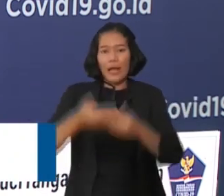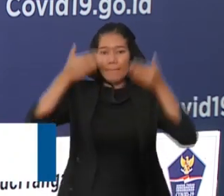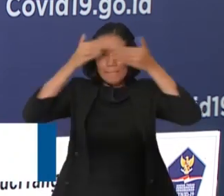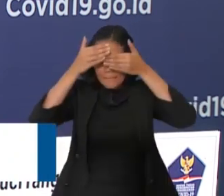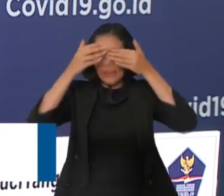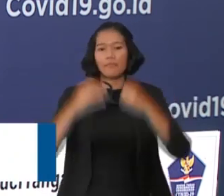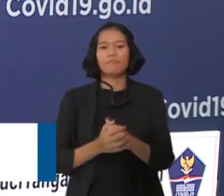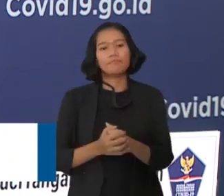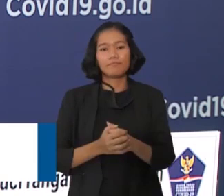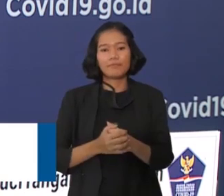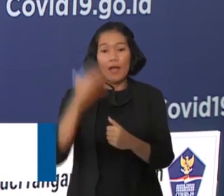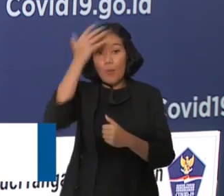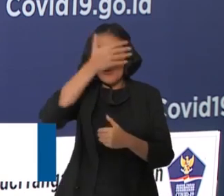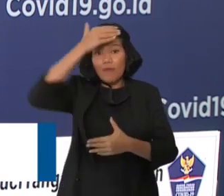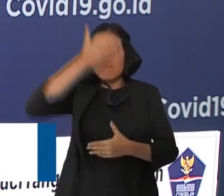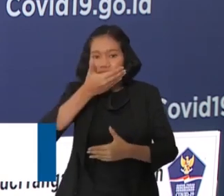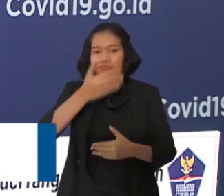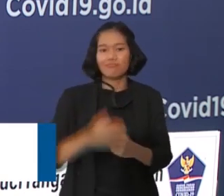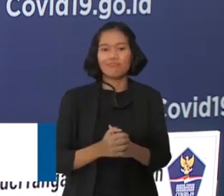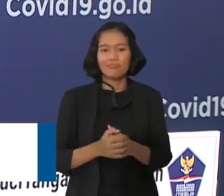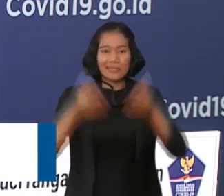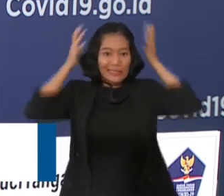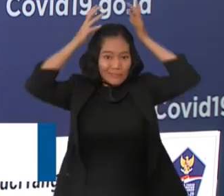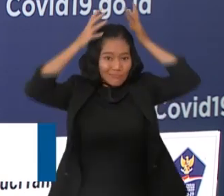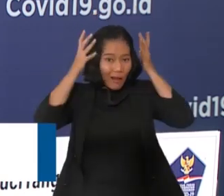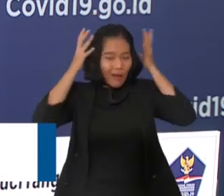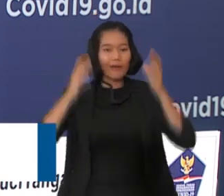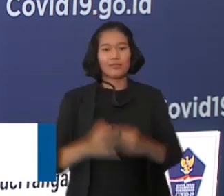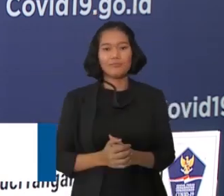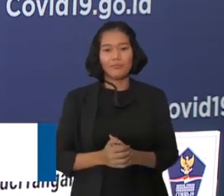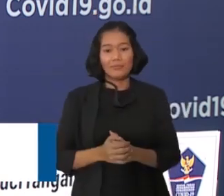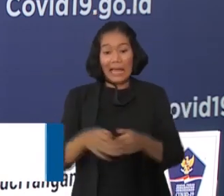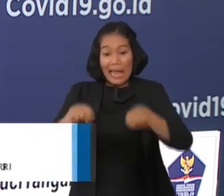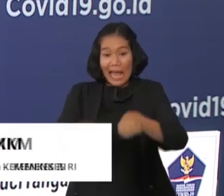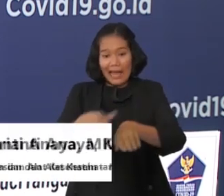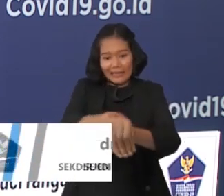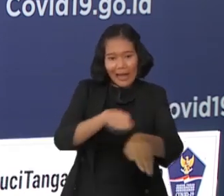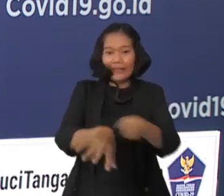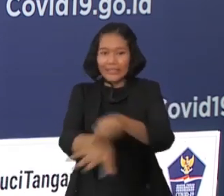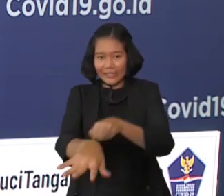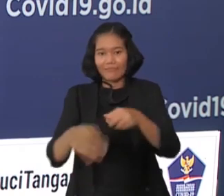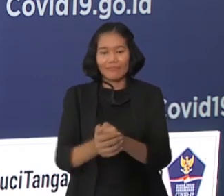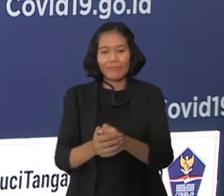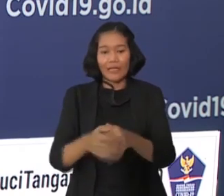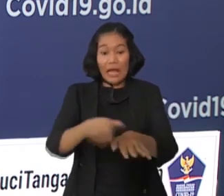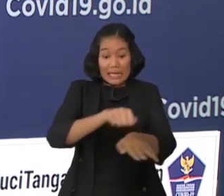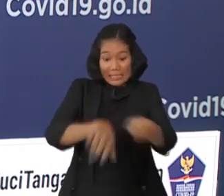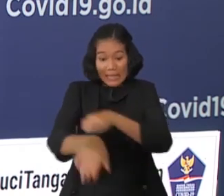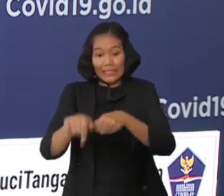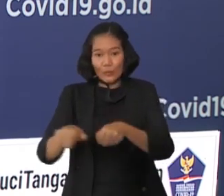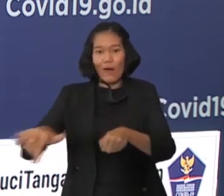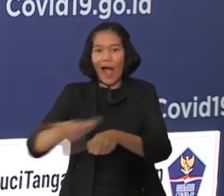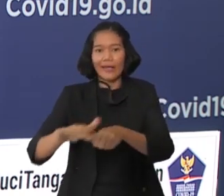mata pelindung muka pelindung kepala pelindung kaki dan sepatu boot anti air